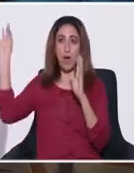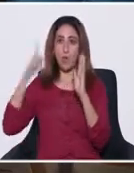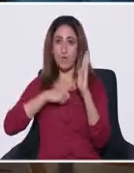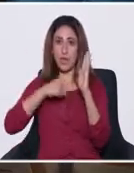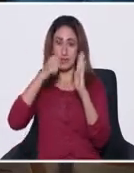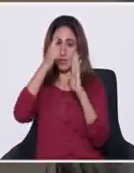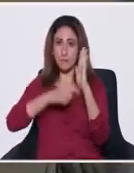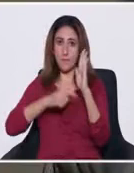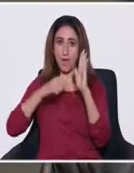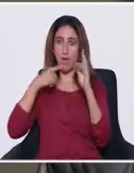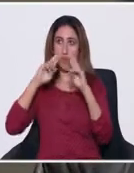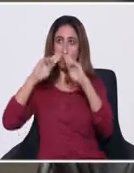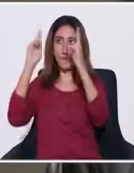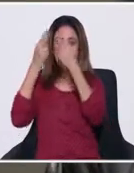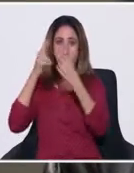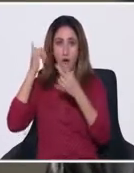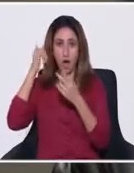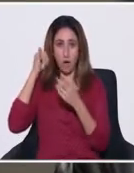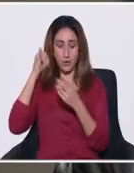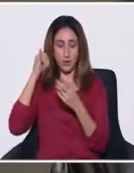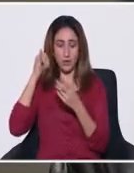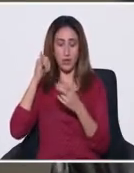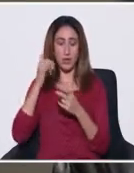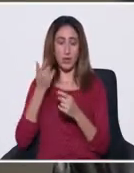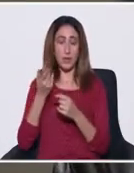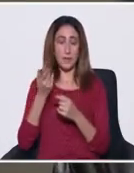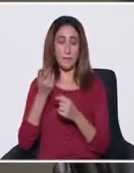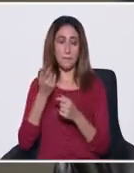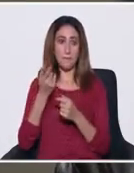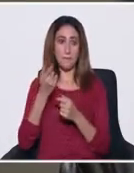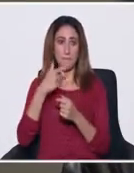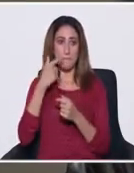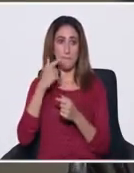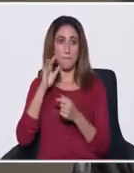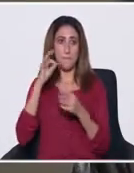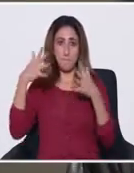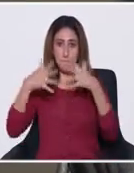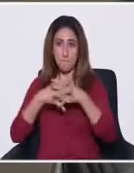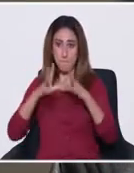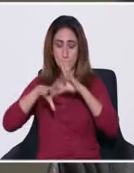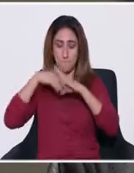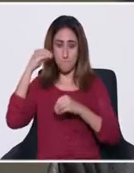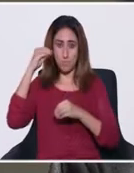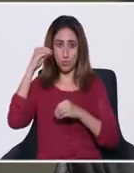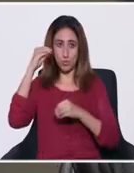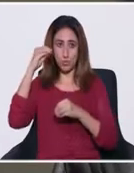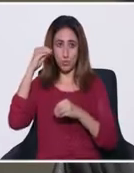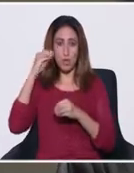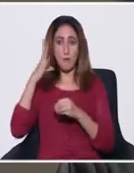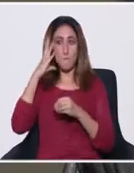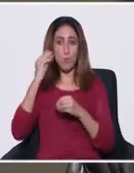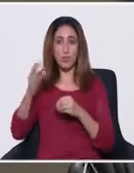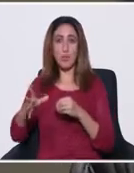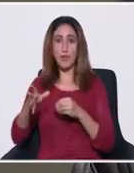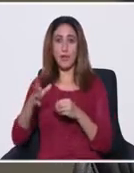مصر والعالم العربي، وبرده كل الناس دي مش حابين يشتركوا في المشروع وكلهم متبرعين عشان